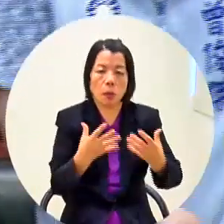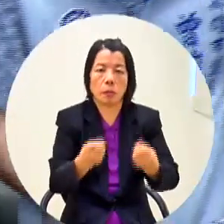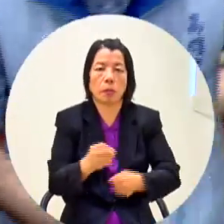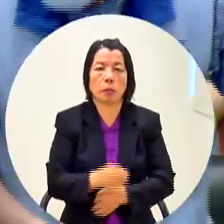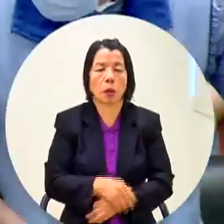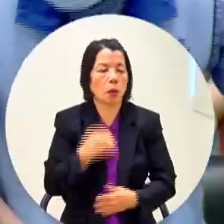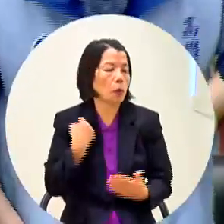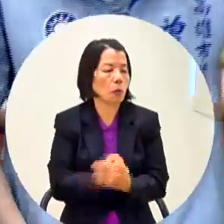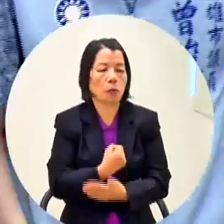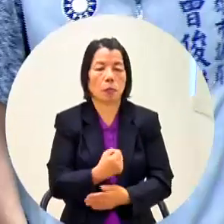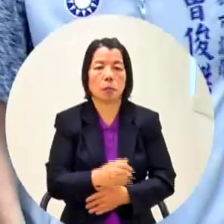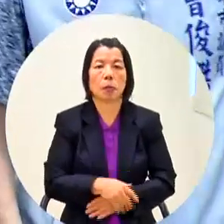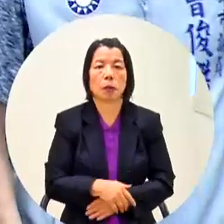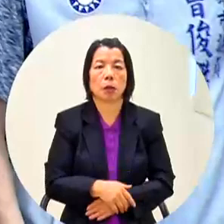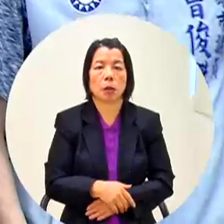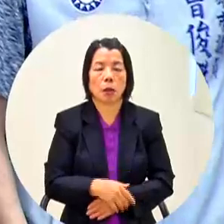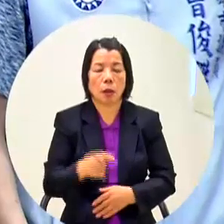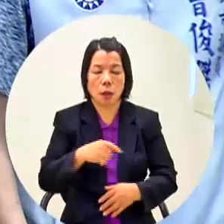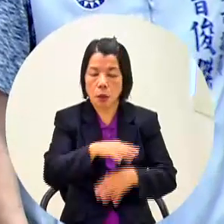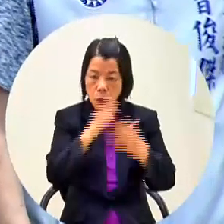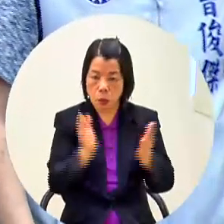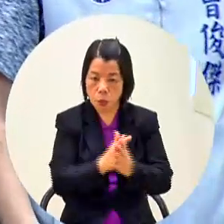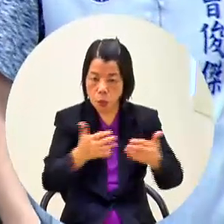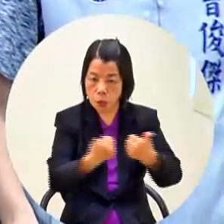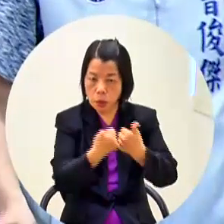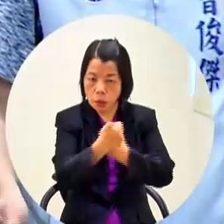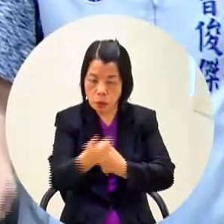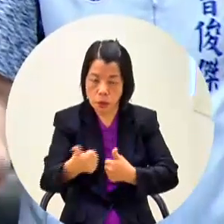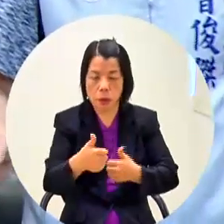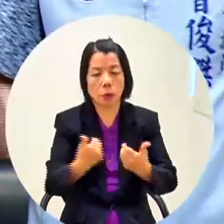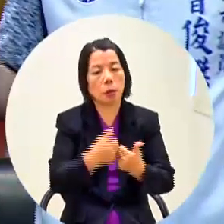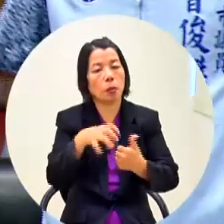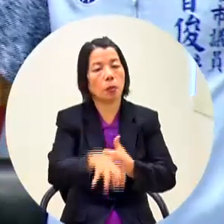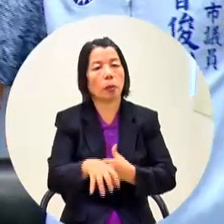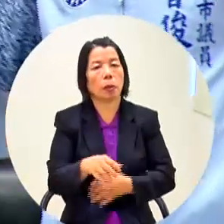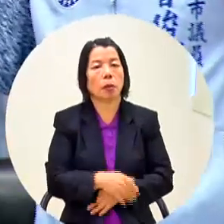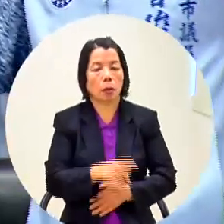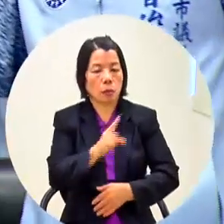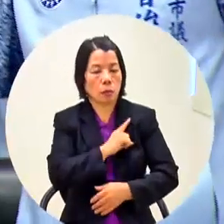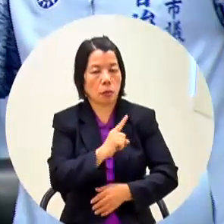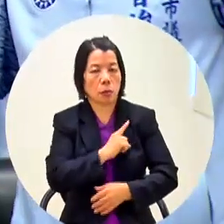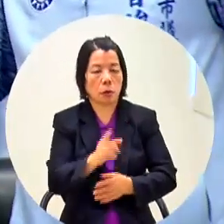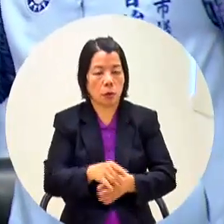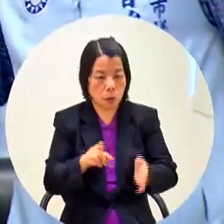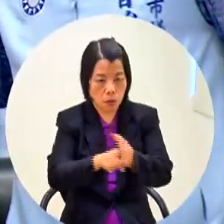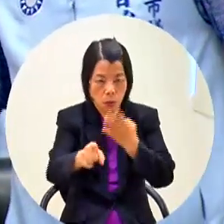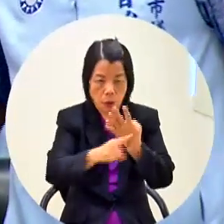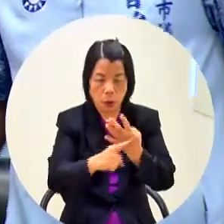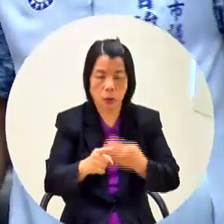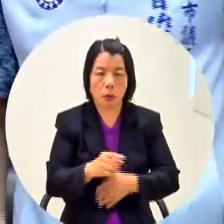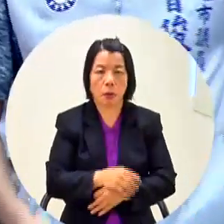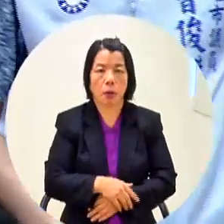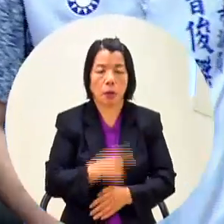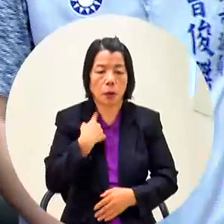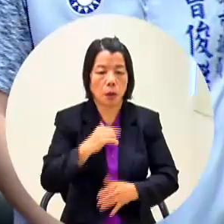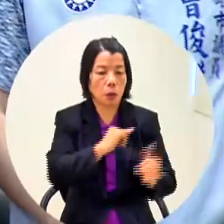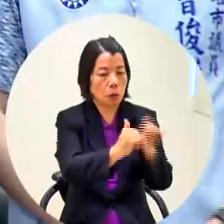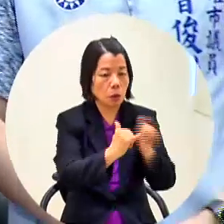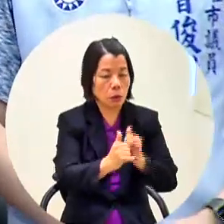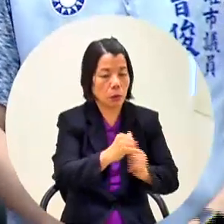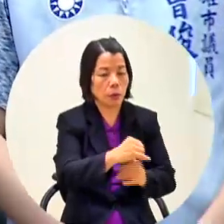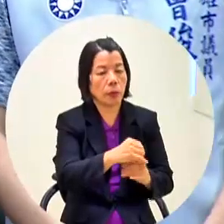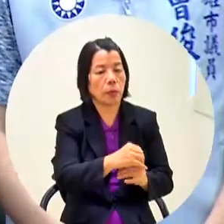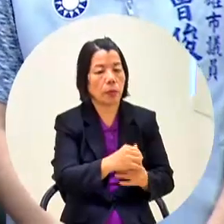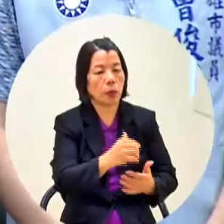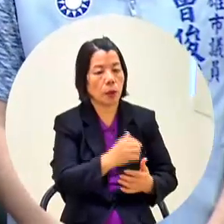憾。我希望我们所有的议员在议会上拿出自己的专业和市民的请托，来